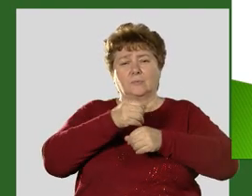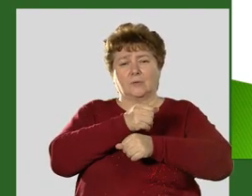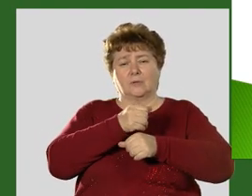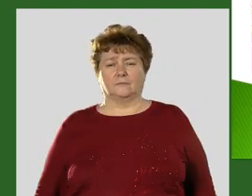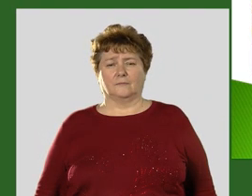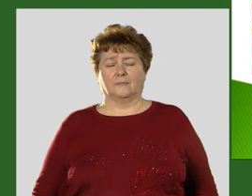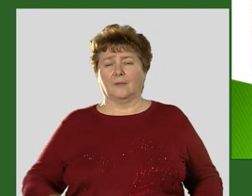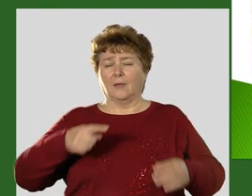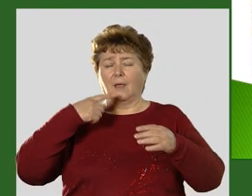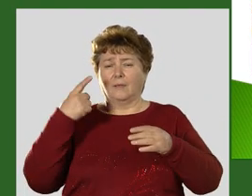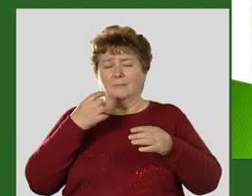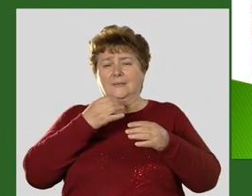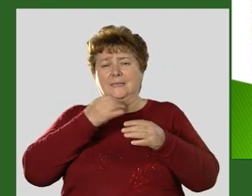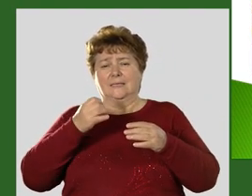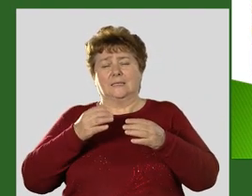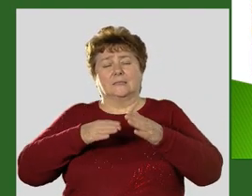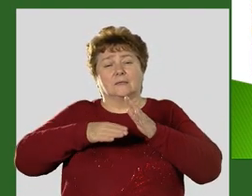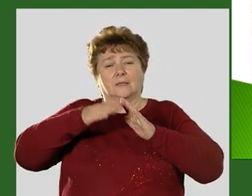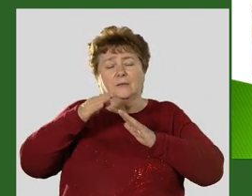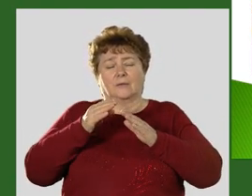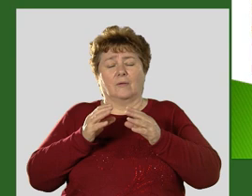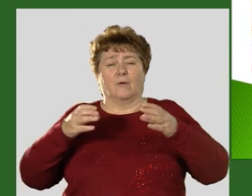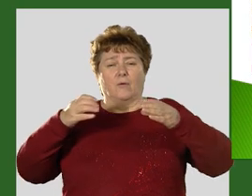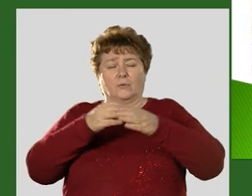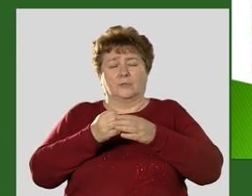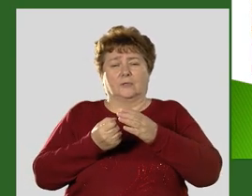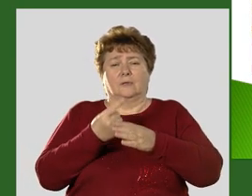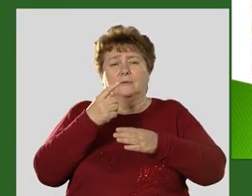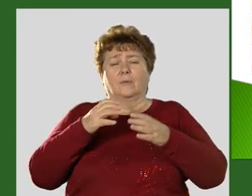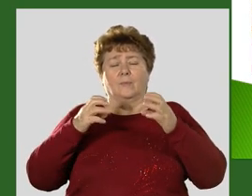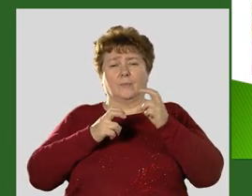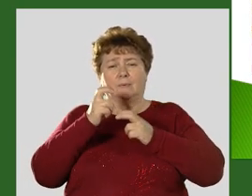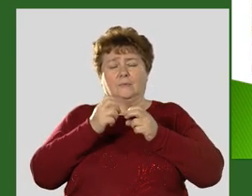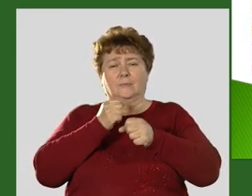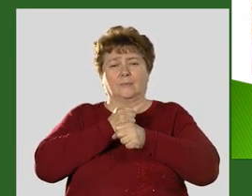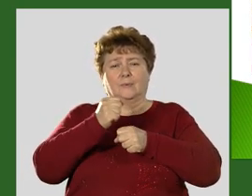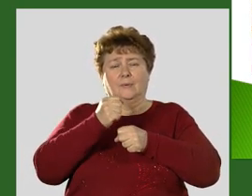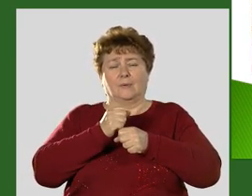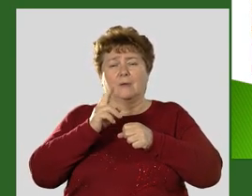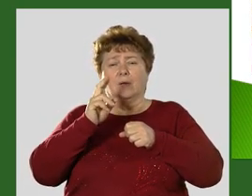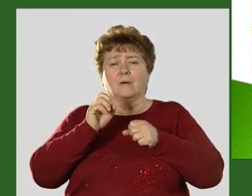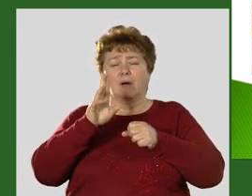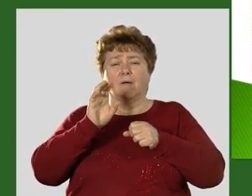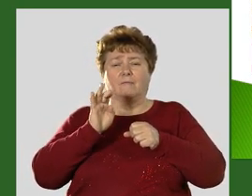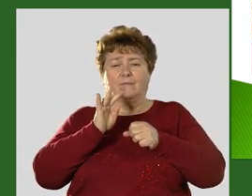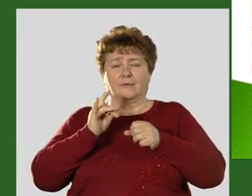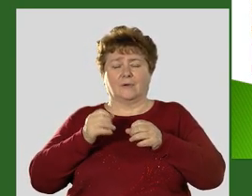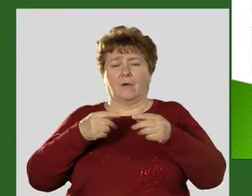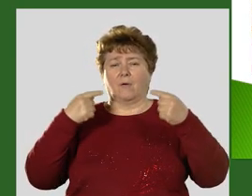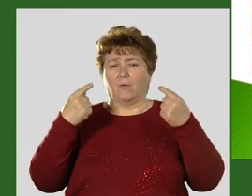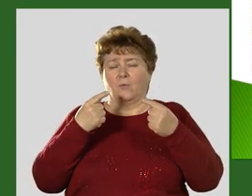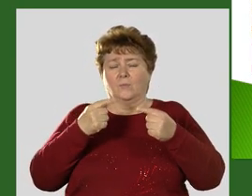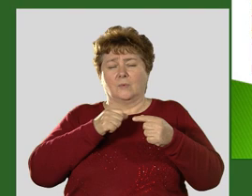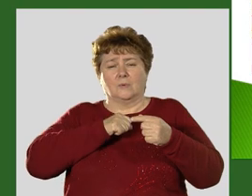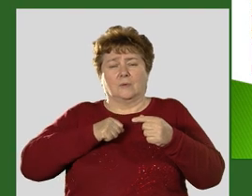высокого качества. Одними из перспективных в отрасли являются предприятия по производству ковров. Самое крупное